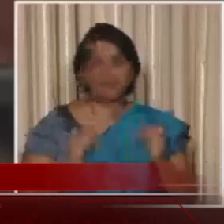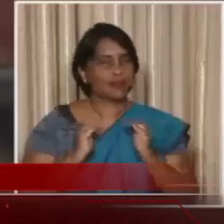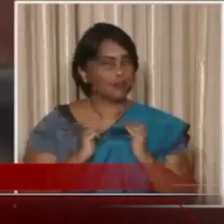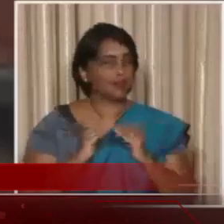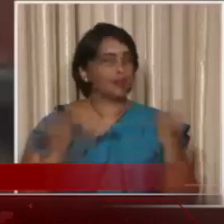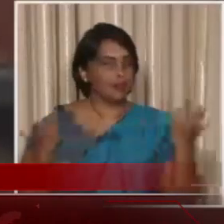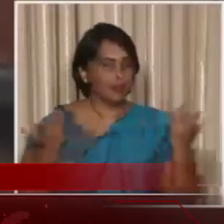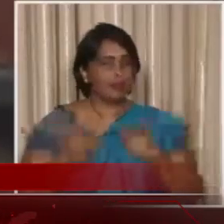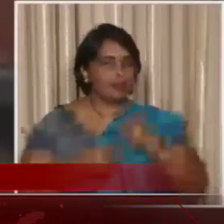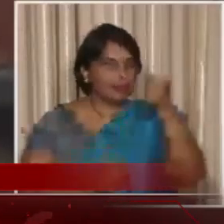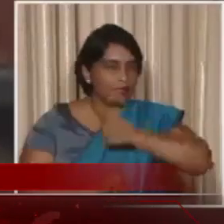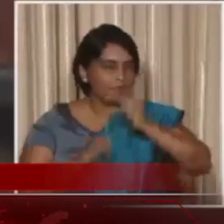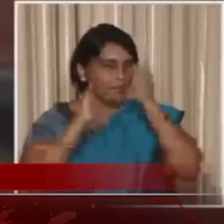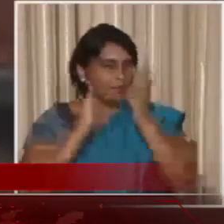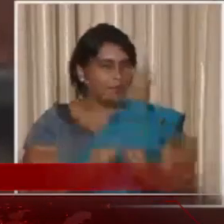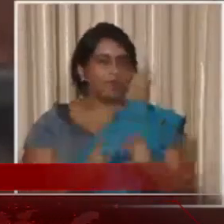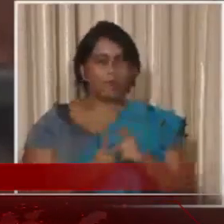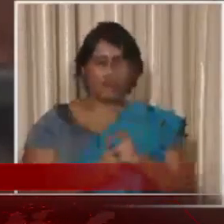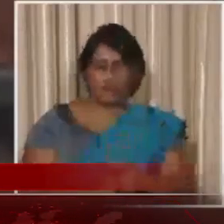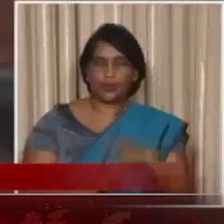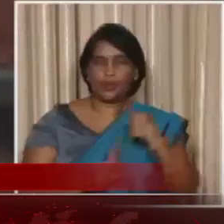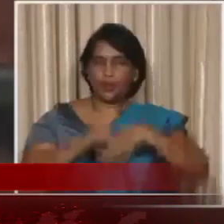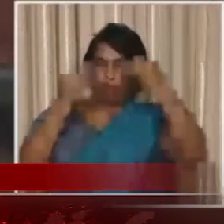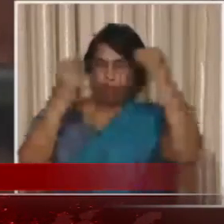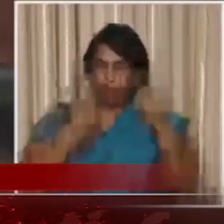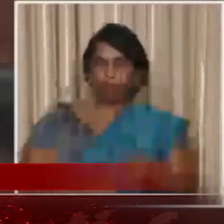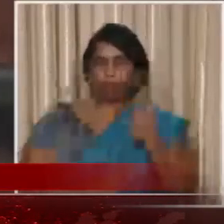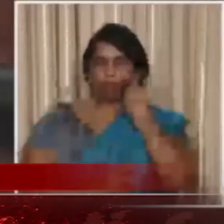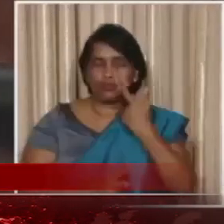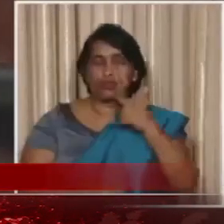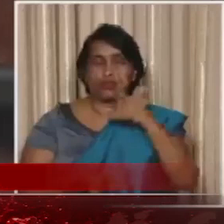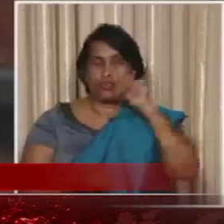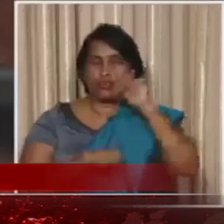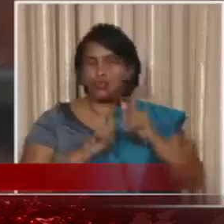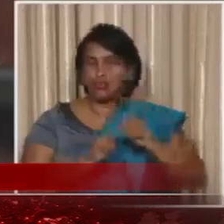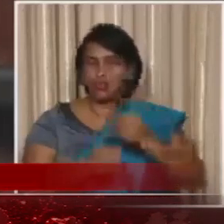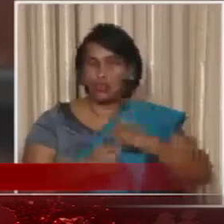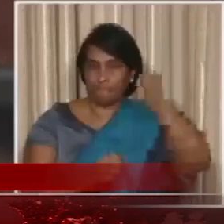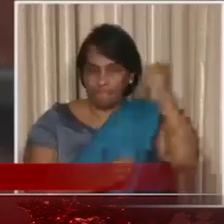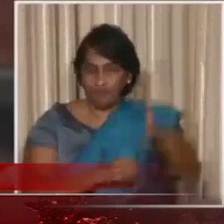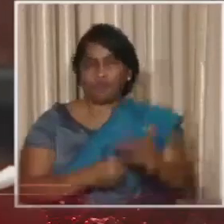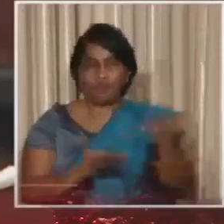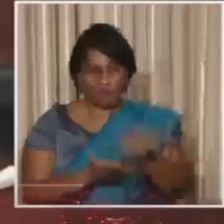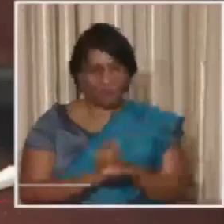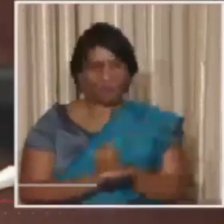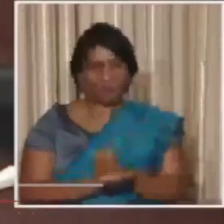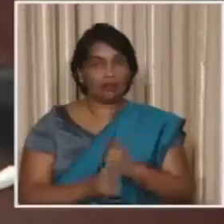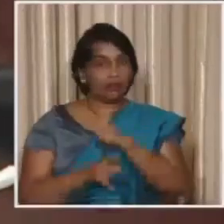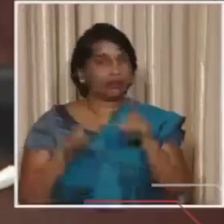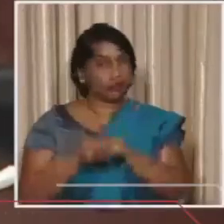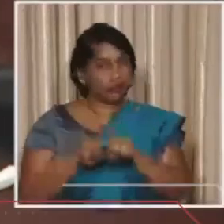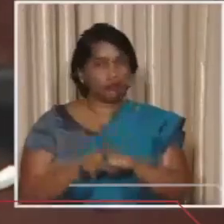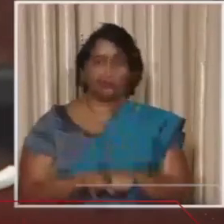මේ මංකොල කරත්‍රාඩ රලක් රටේ ආර්ථිකය කඩාවැටලා අහිංසක වත්තේ මිනිහට බද්ද ගලා ණය පියව ගන්න. සමාන්තරව කියනනම් අපි